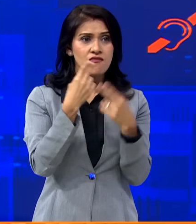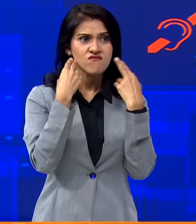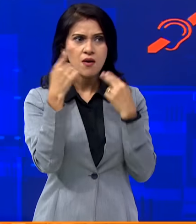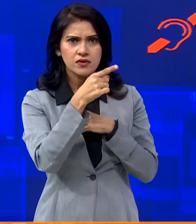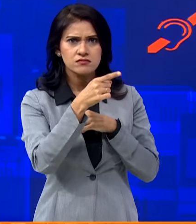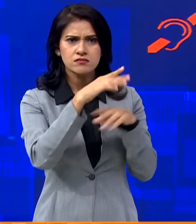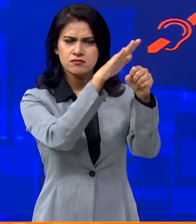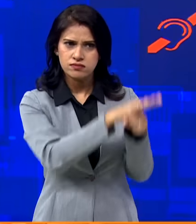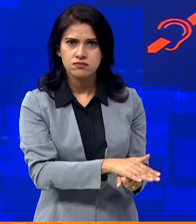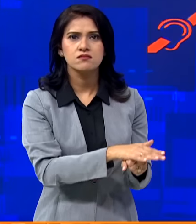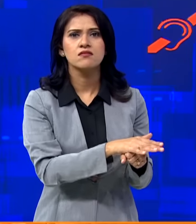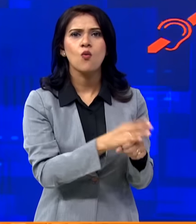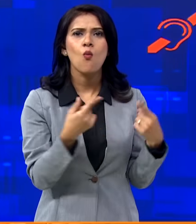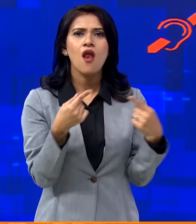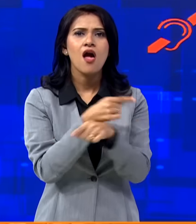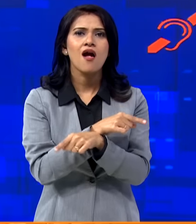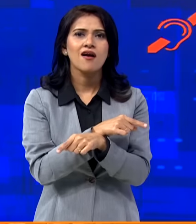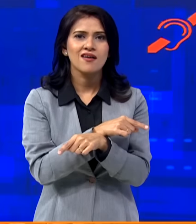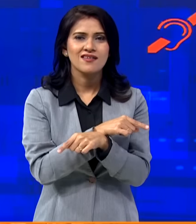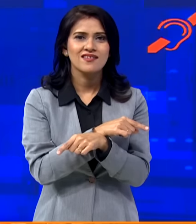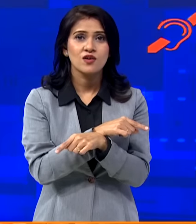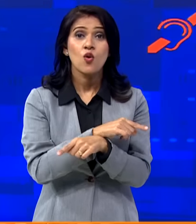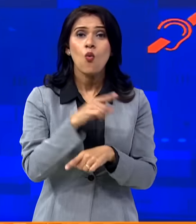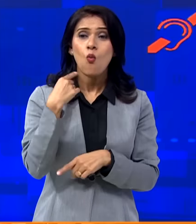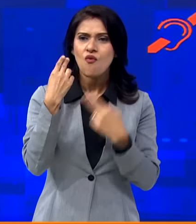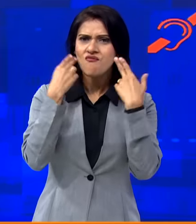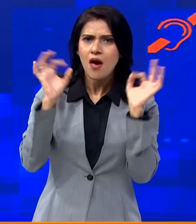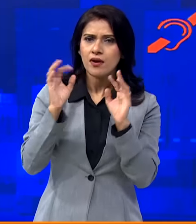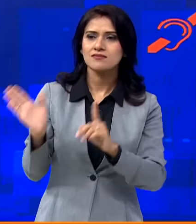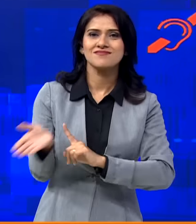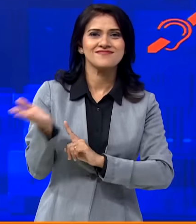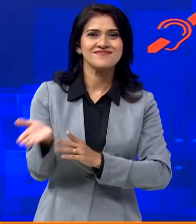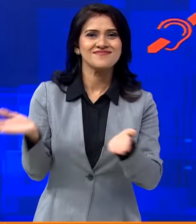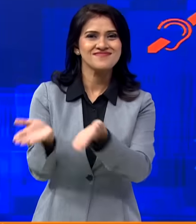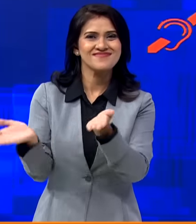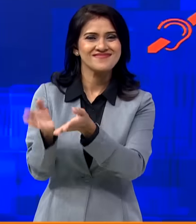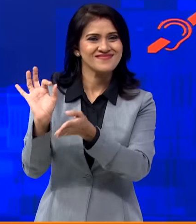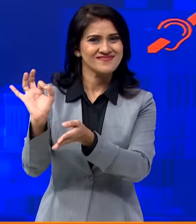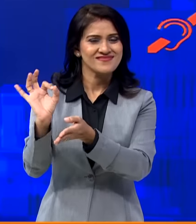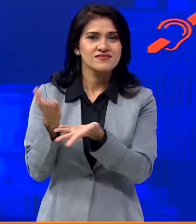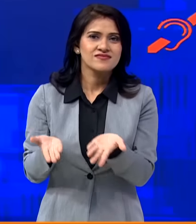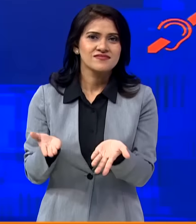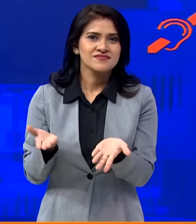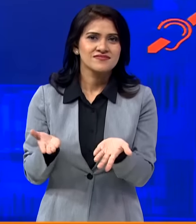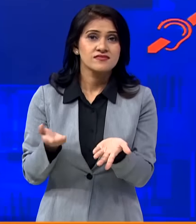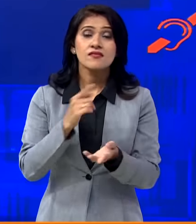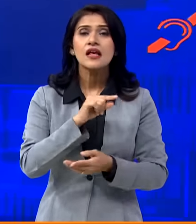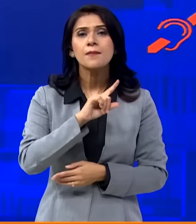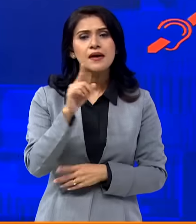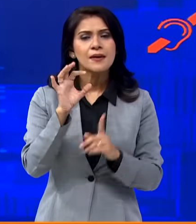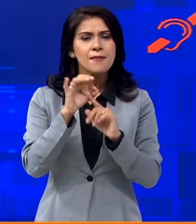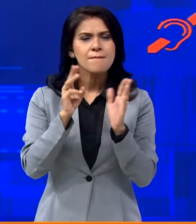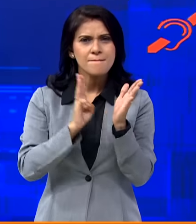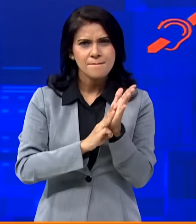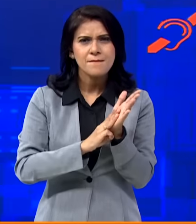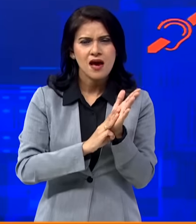है जो लोकप्रिय नहीं होता है उसे आगे किया जाता है जहां तक सवाल है प्रधानमंत्री के पद का तो मुझे